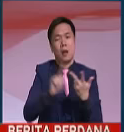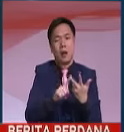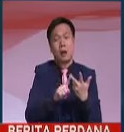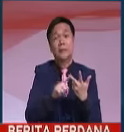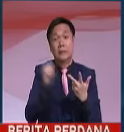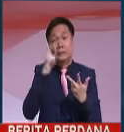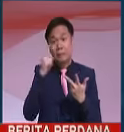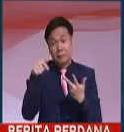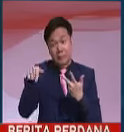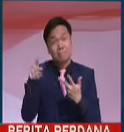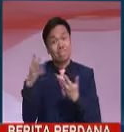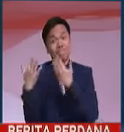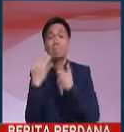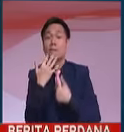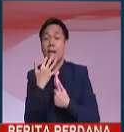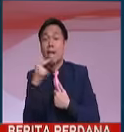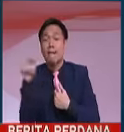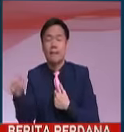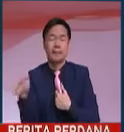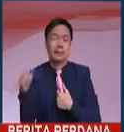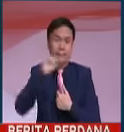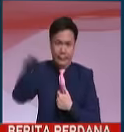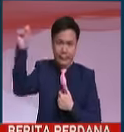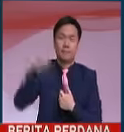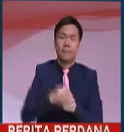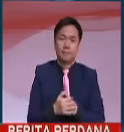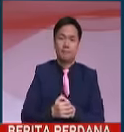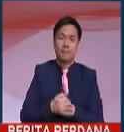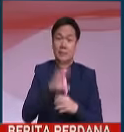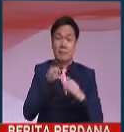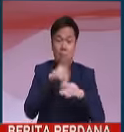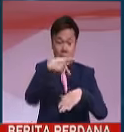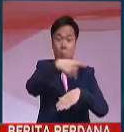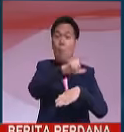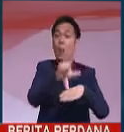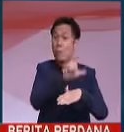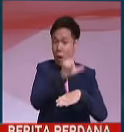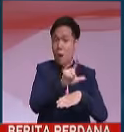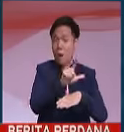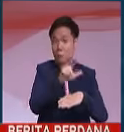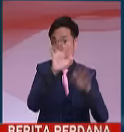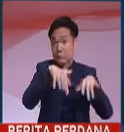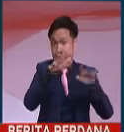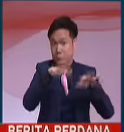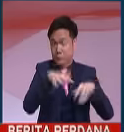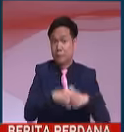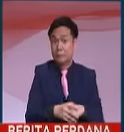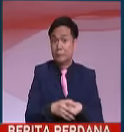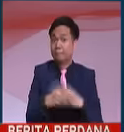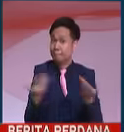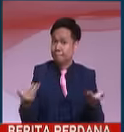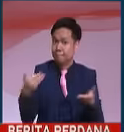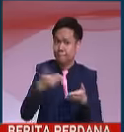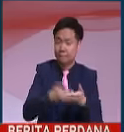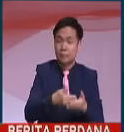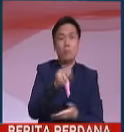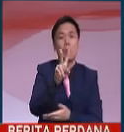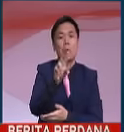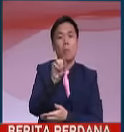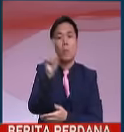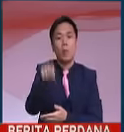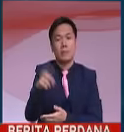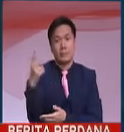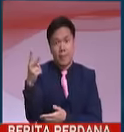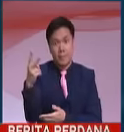pedalaman di Sabah termasuklah di wilayah Persekutuan Labuhan yang akan berkuasa sehingga 20